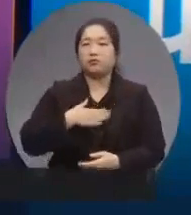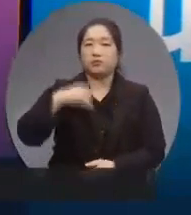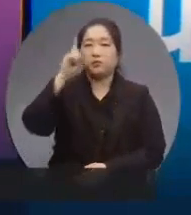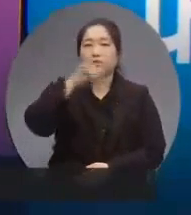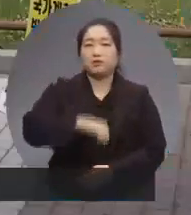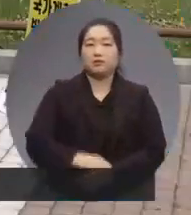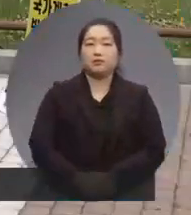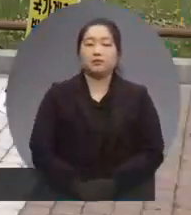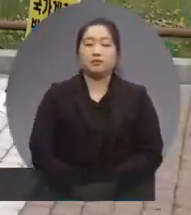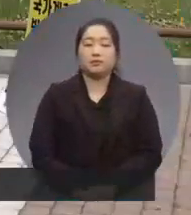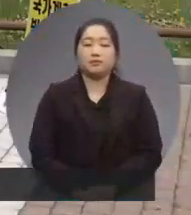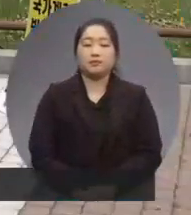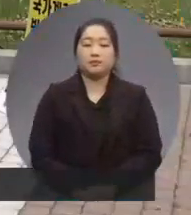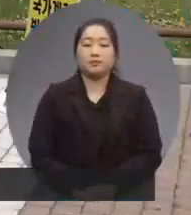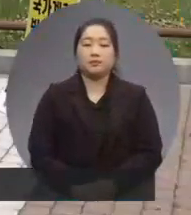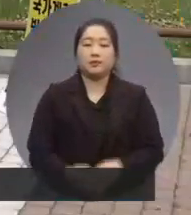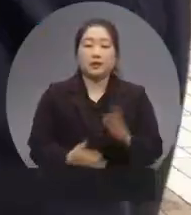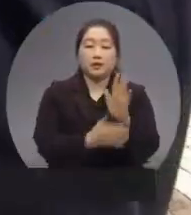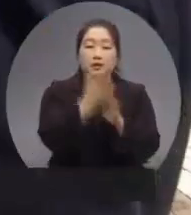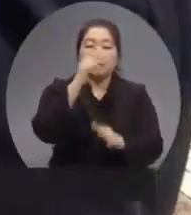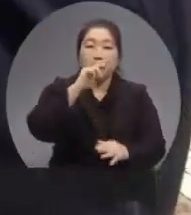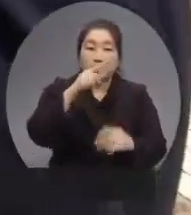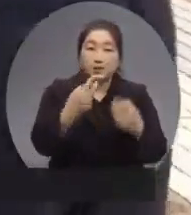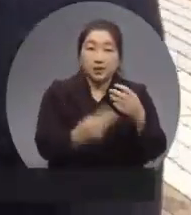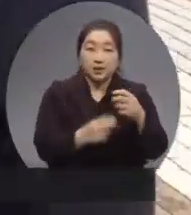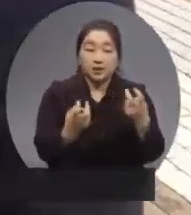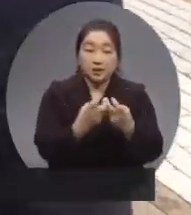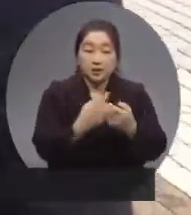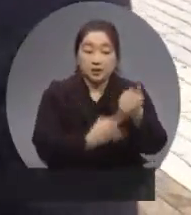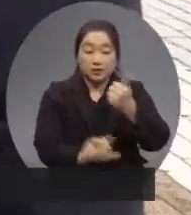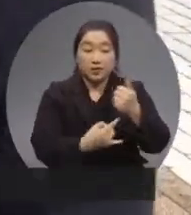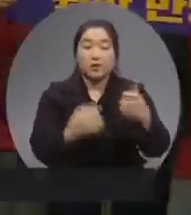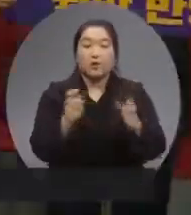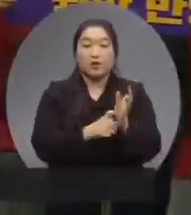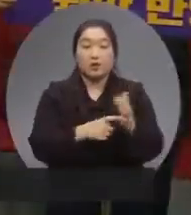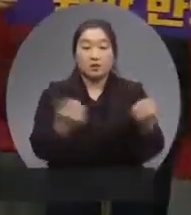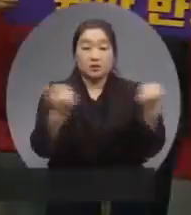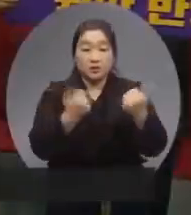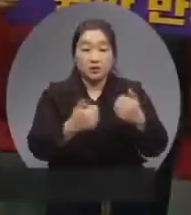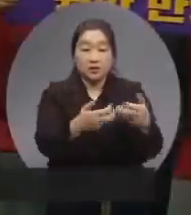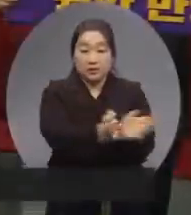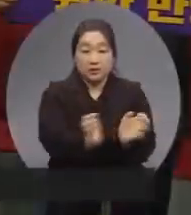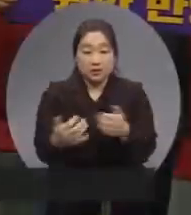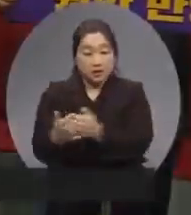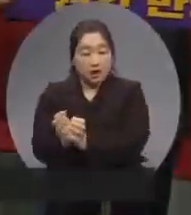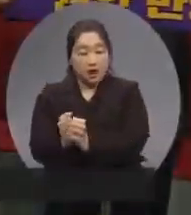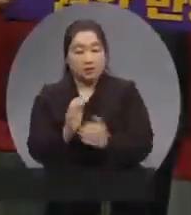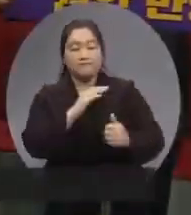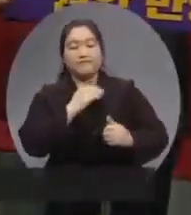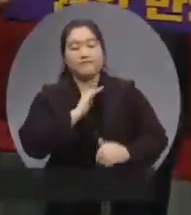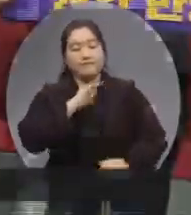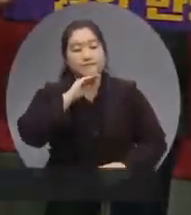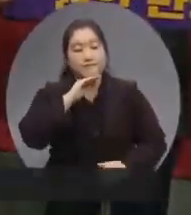불쾌하거든요. 범시민 비상대책위는 긴급 회의를 열고 양당의 자중을